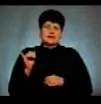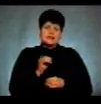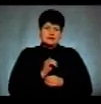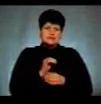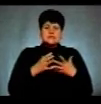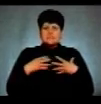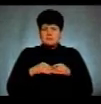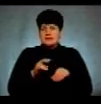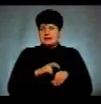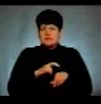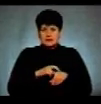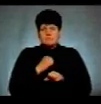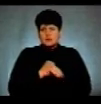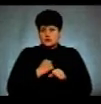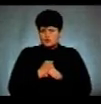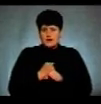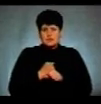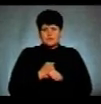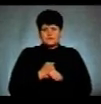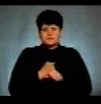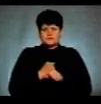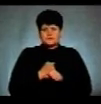І сімейні лікарі працювали своїми